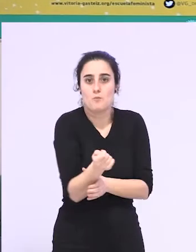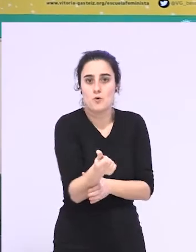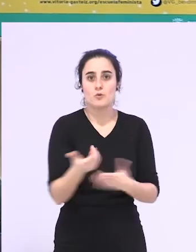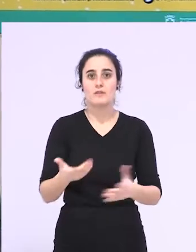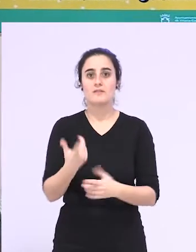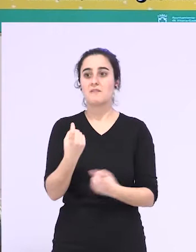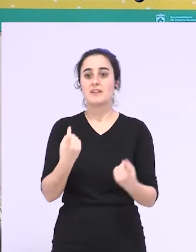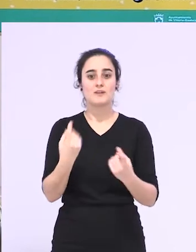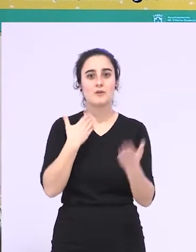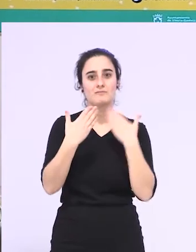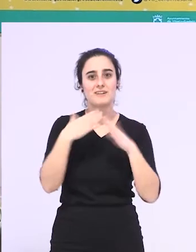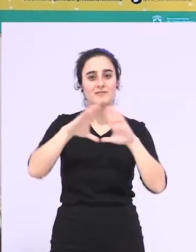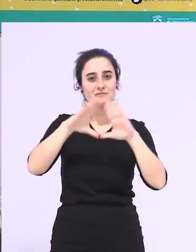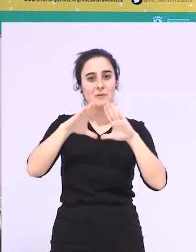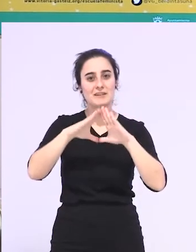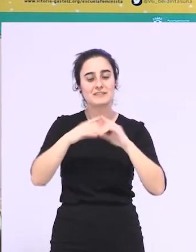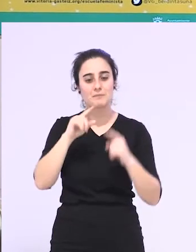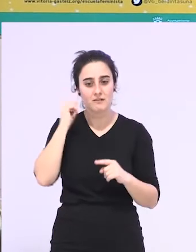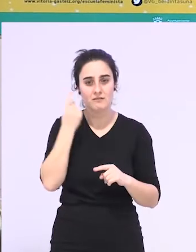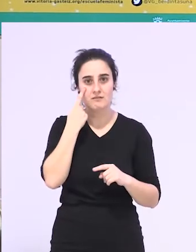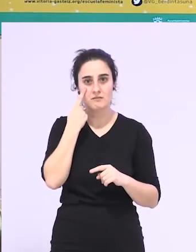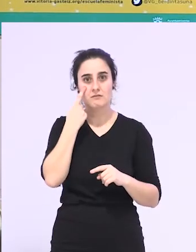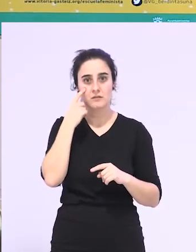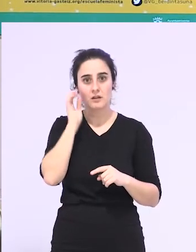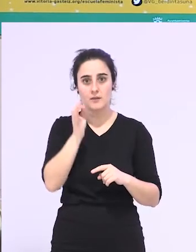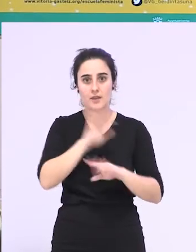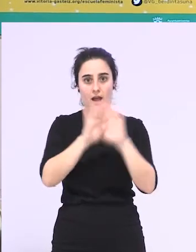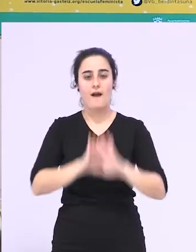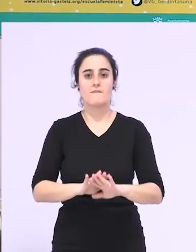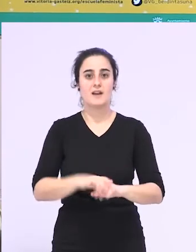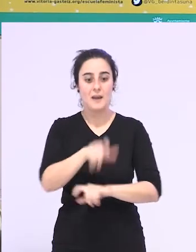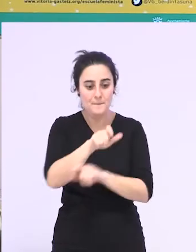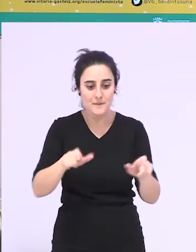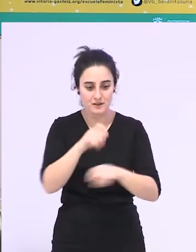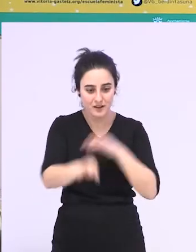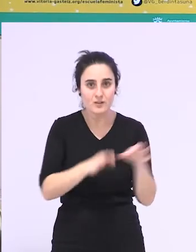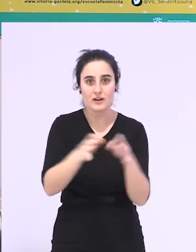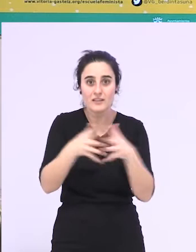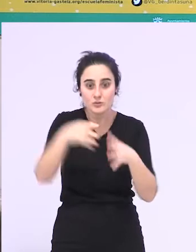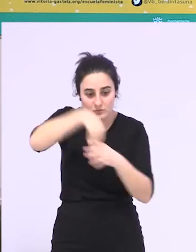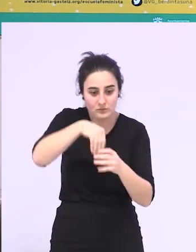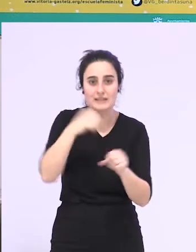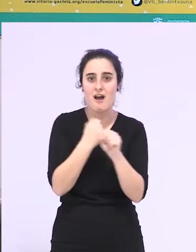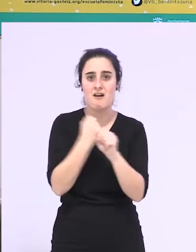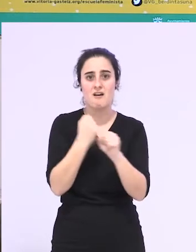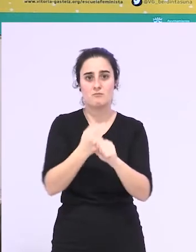egitea, gai hauetaz ikusteko hauek izugarrizko desgastea ekarri dutela benetan egituretara, ez?